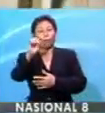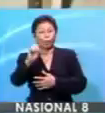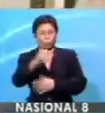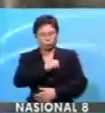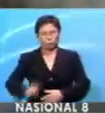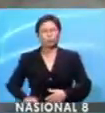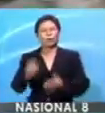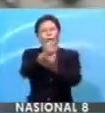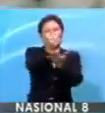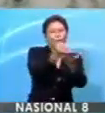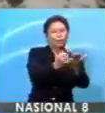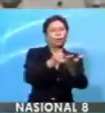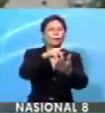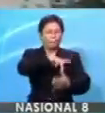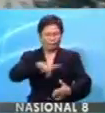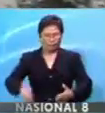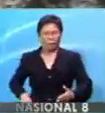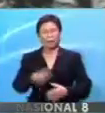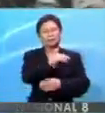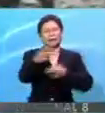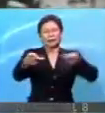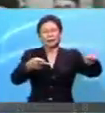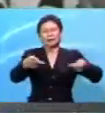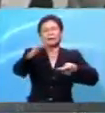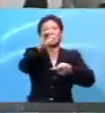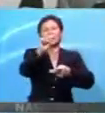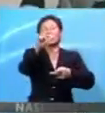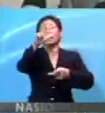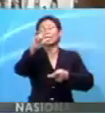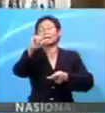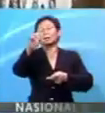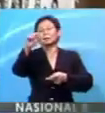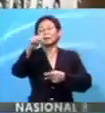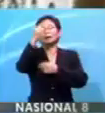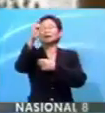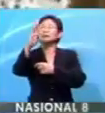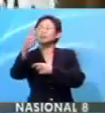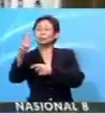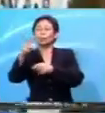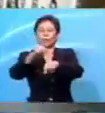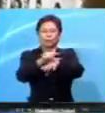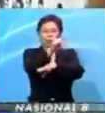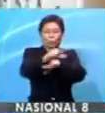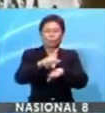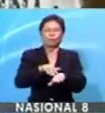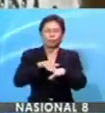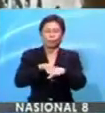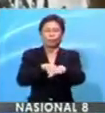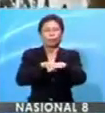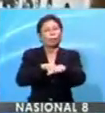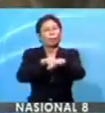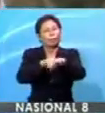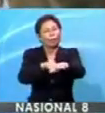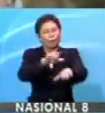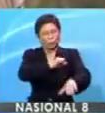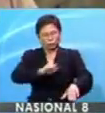potret lukisan permaisuri dan kereta cadill series 62 yang digunakan semasa perarakan istiadat kemahkotaan almarhum